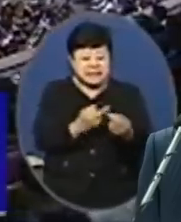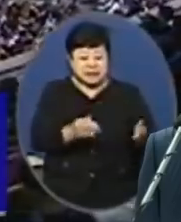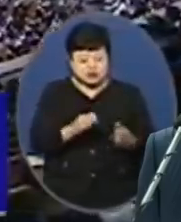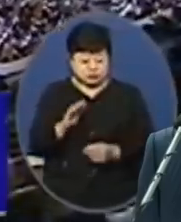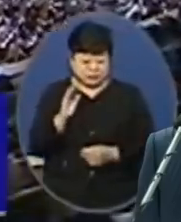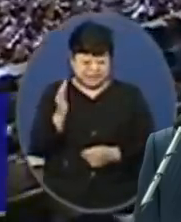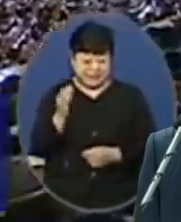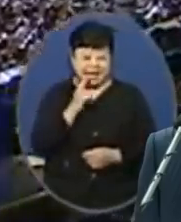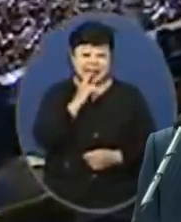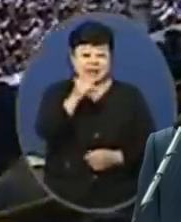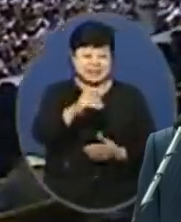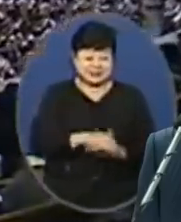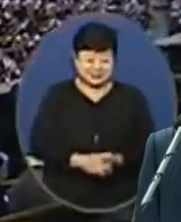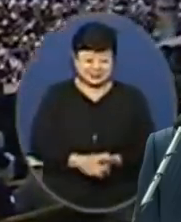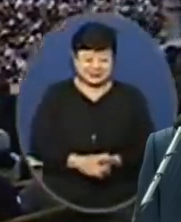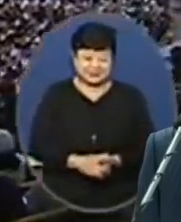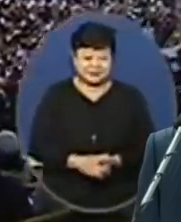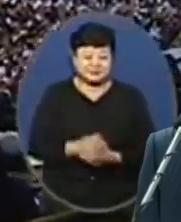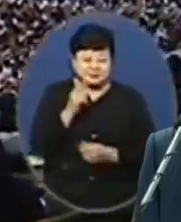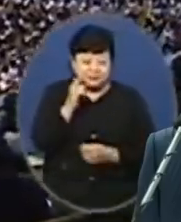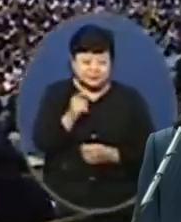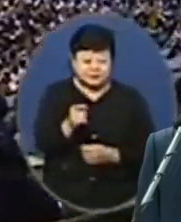하더라. 그가